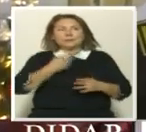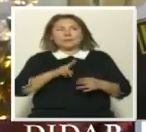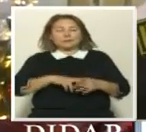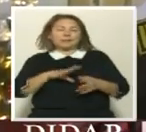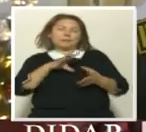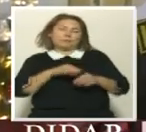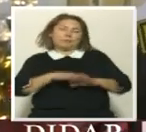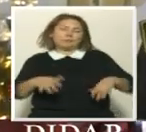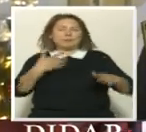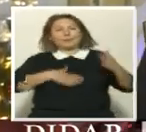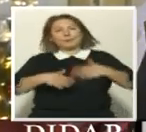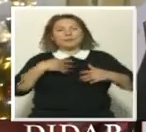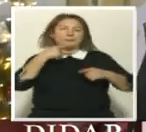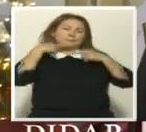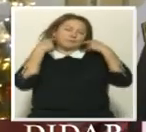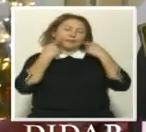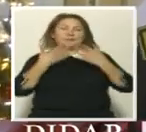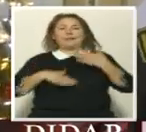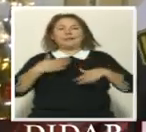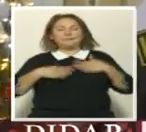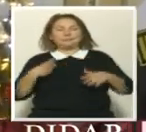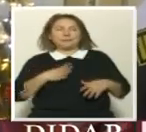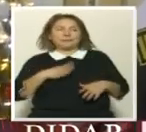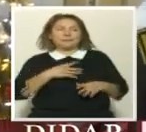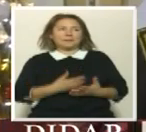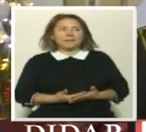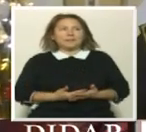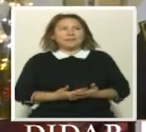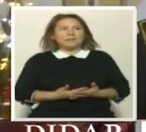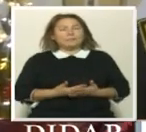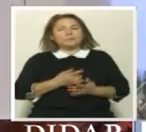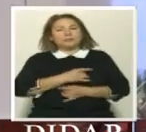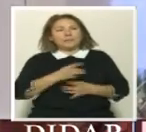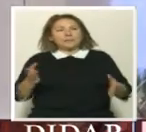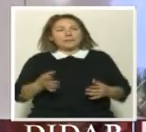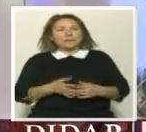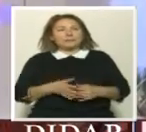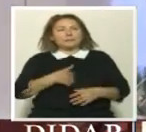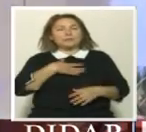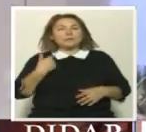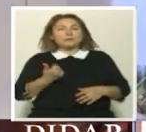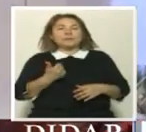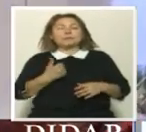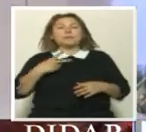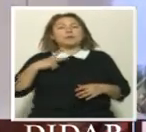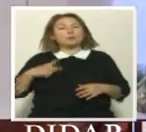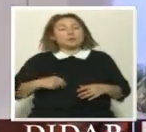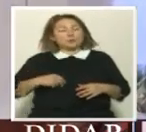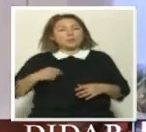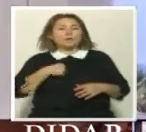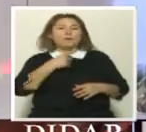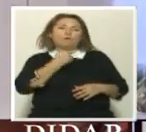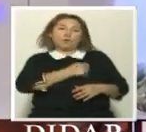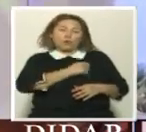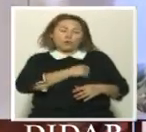таратылды, балалардың көңілінен шықты, ата-аналар да қуанып, балалар да қуанып, мерекелік іс-шара өтті. Мен әскери қызметшінің қызымын. Маған осы